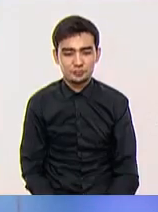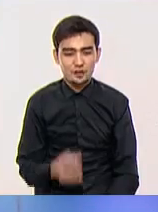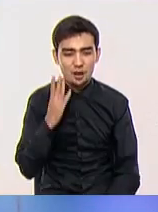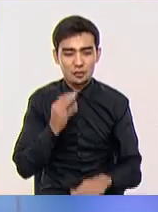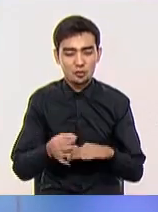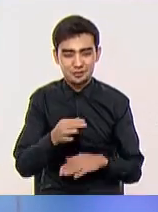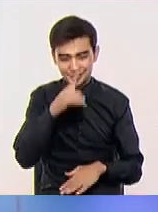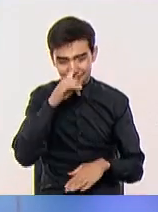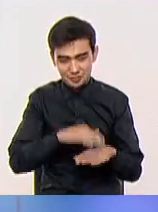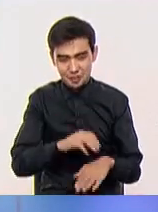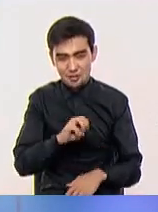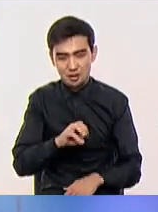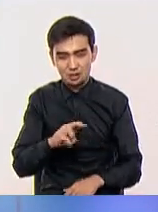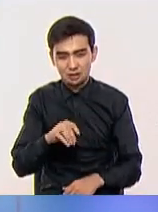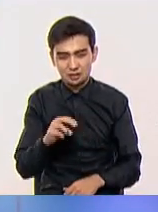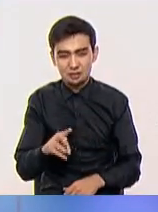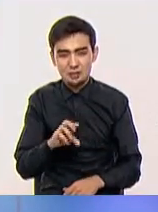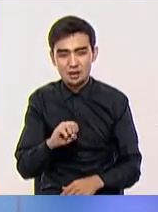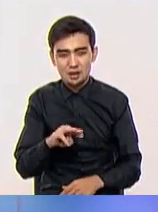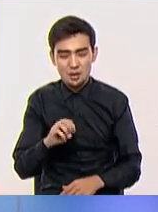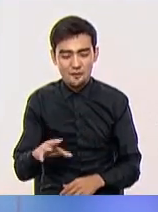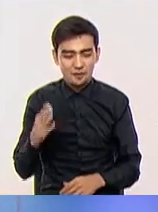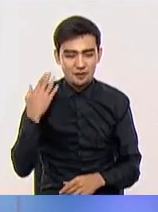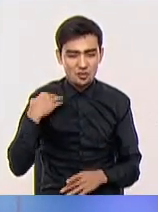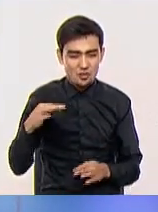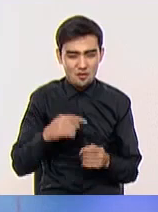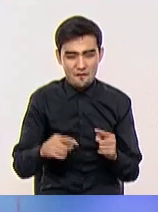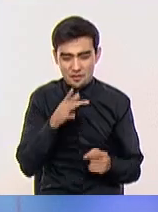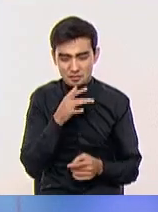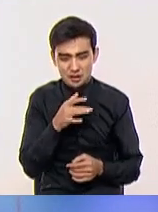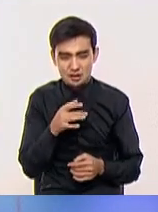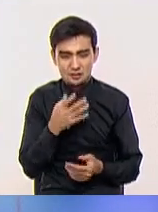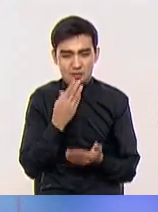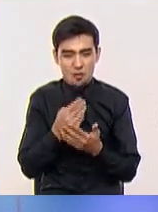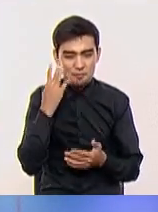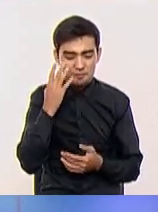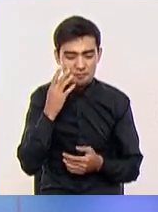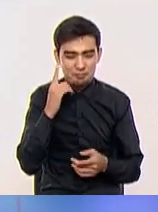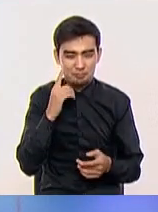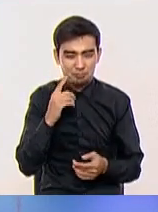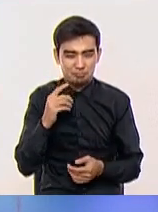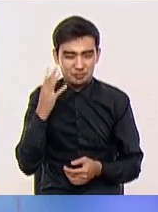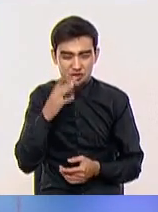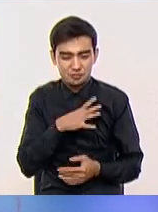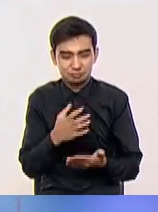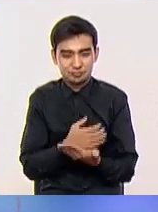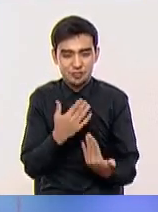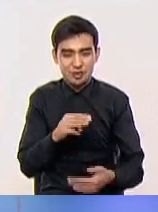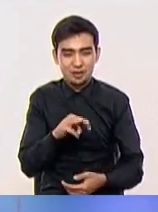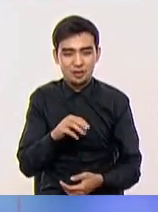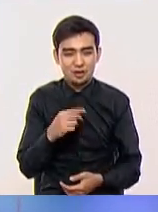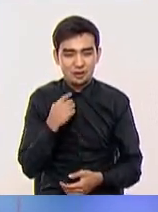Алматы облысының әкімі Амандық Баталов көптен бергі арманының орындалғанын жеткізді. Бүгін қала күнін тойлап жатқан